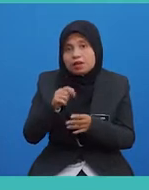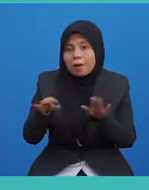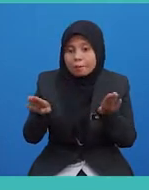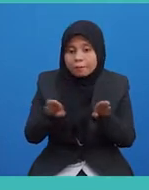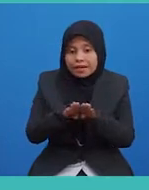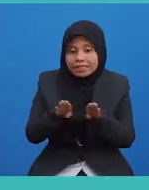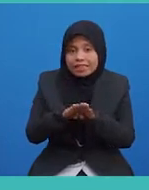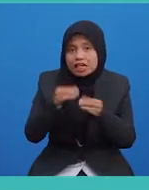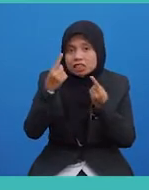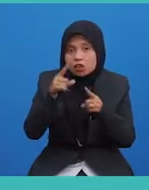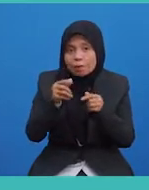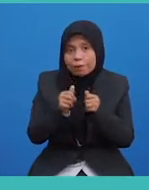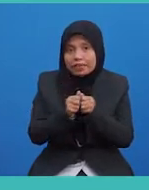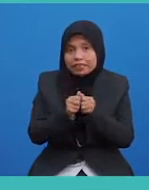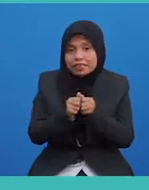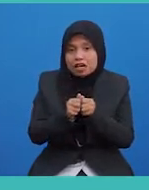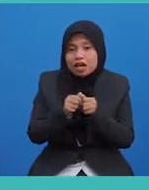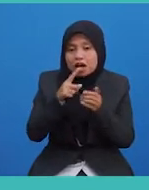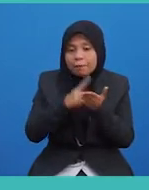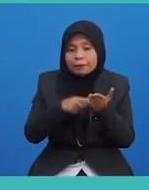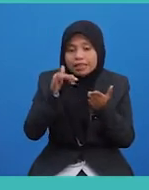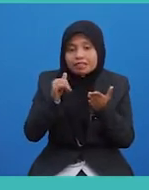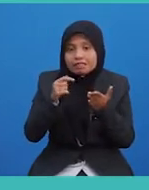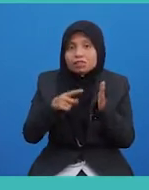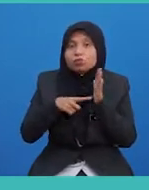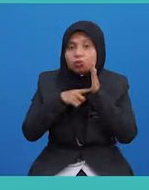Bandingkan jawapan kamu dengan jawapan yang dipaparkan di skrin.